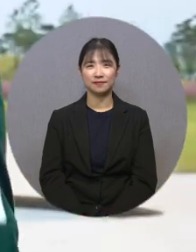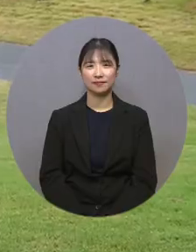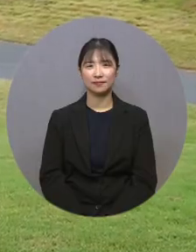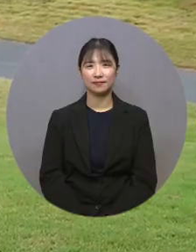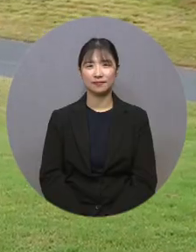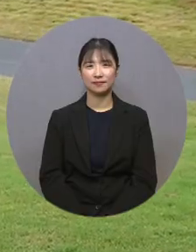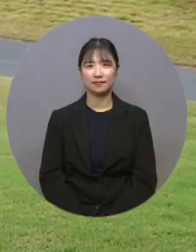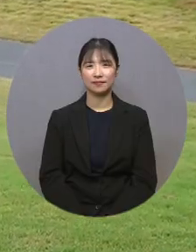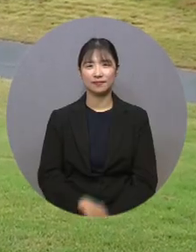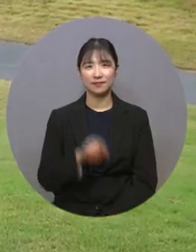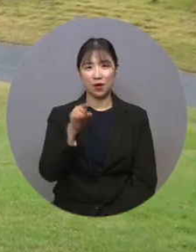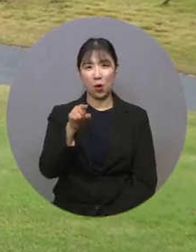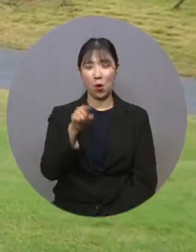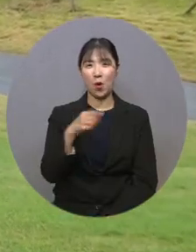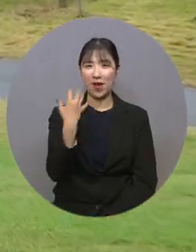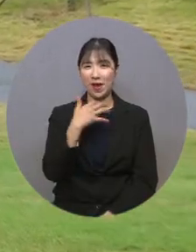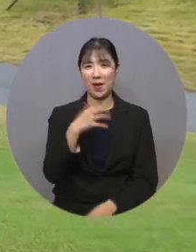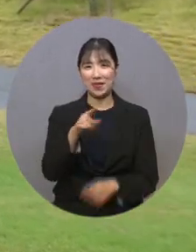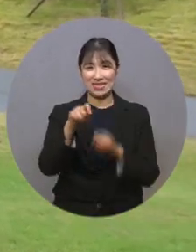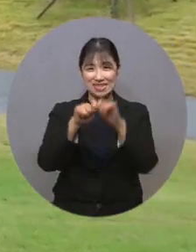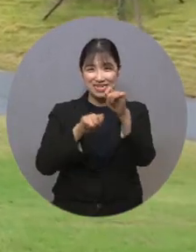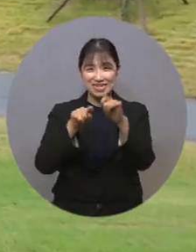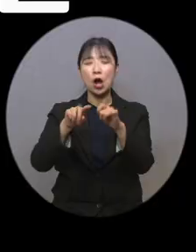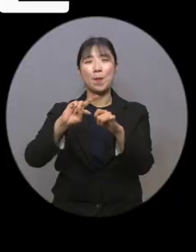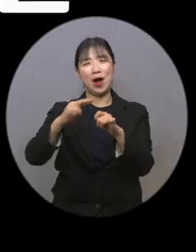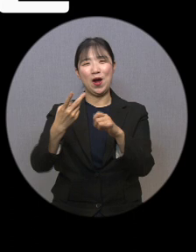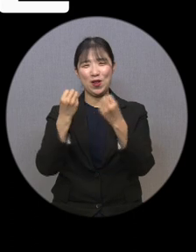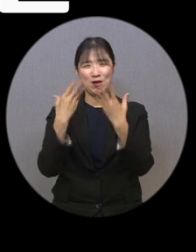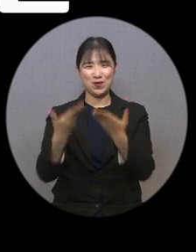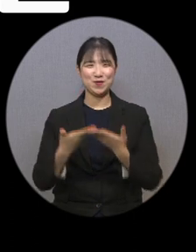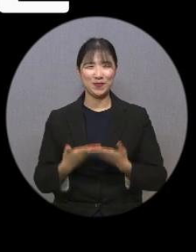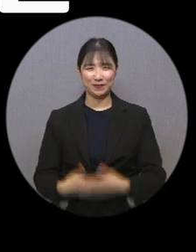대박. 어, 이것도 우와. 바꿔주셨다. 찢어진 거. 우와, 좋다.